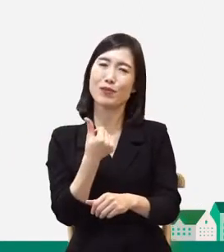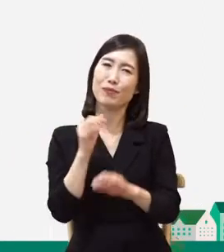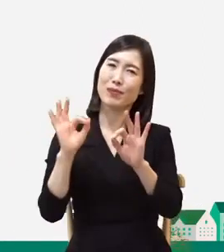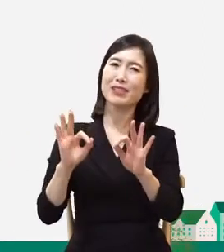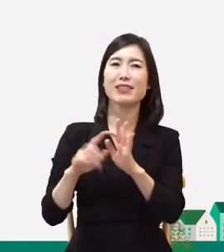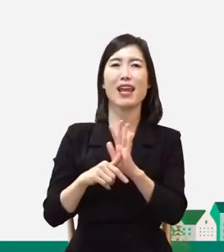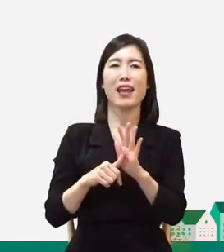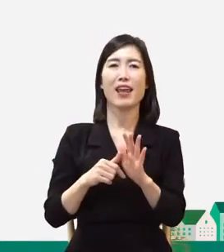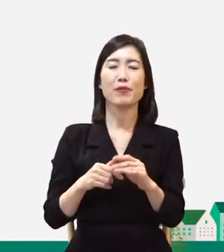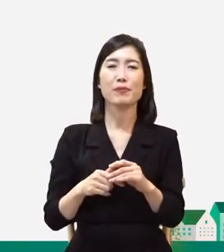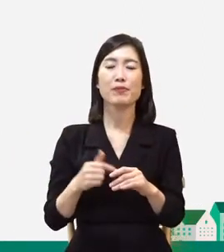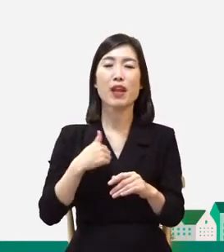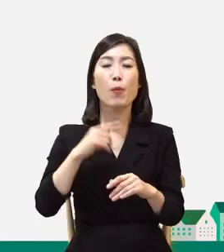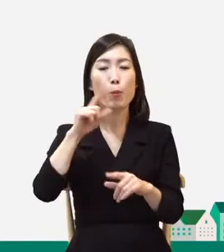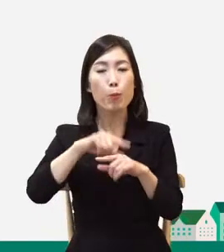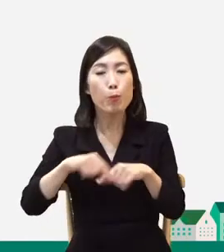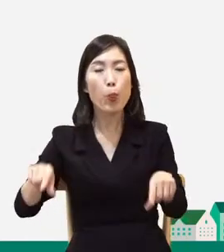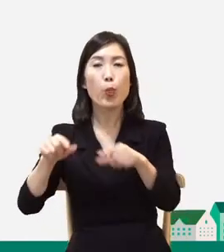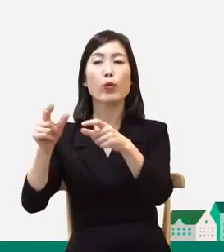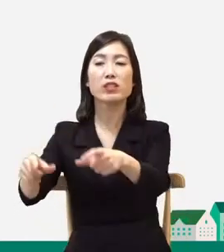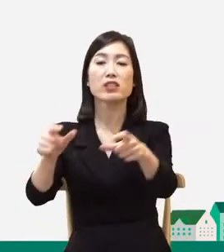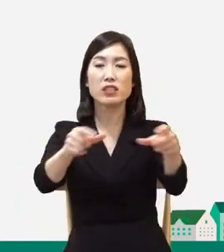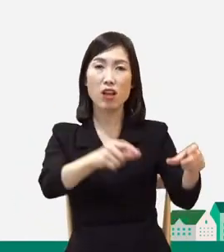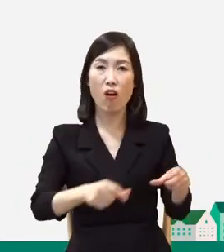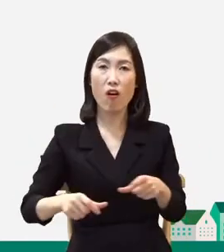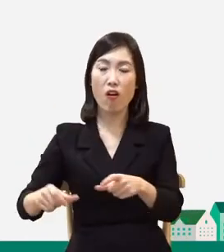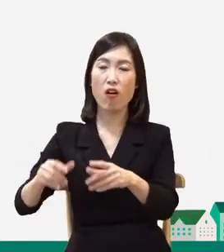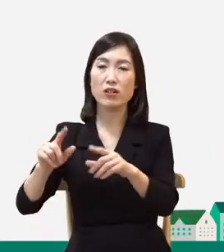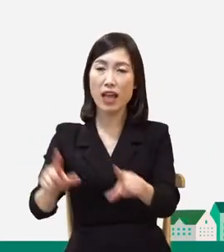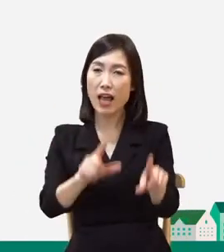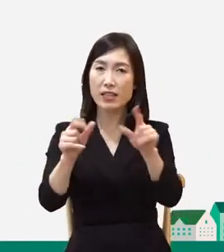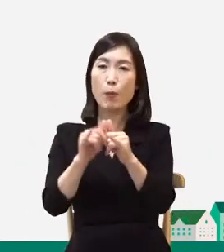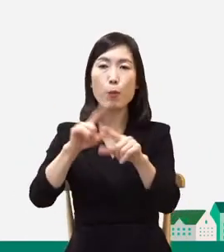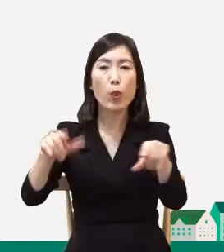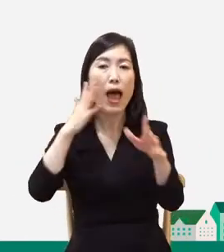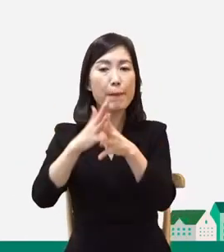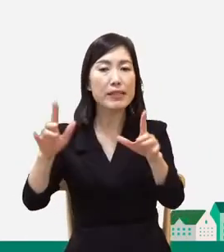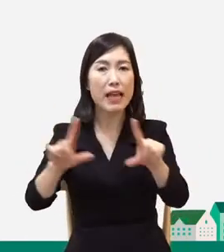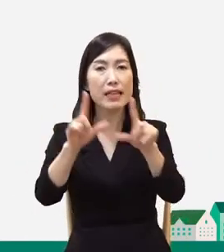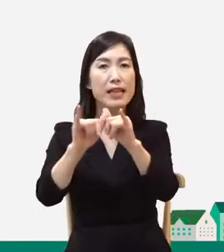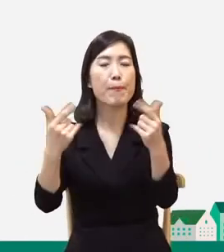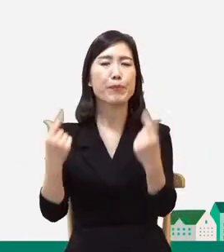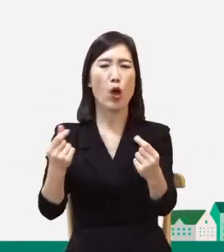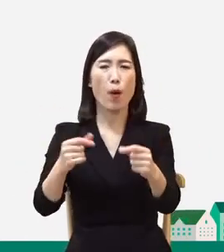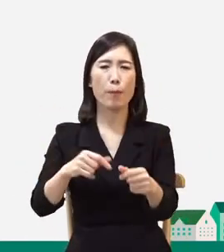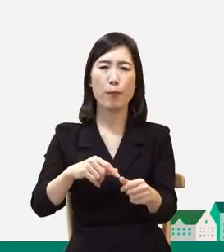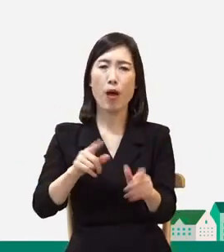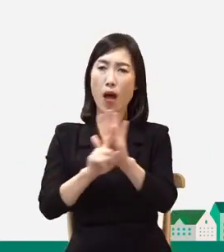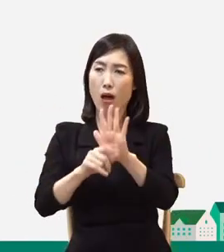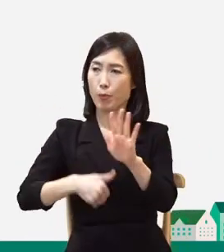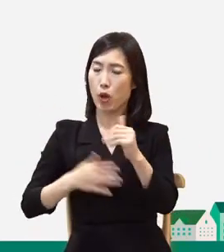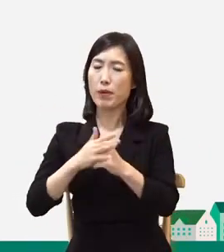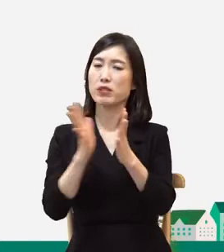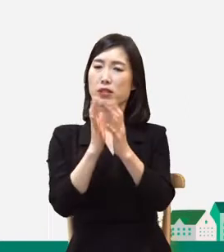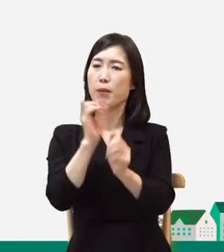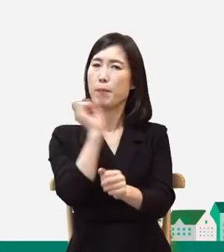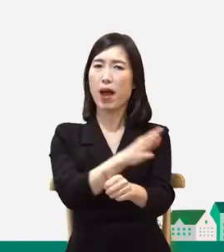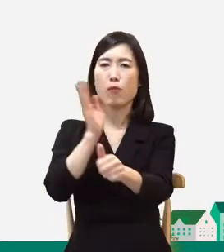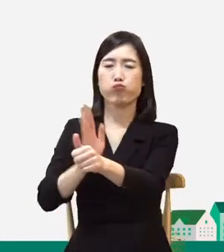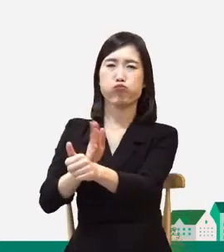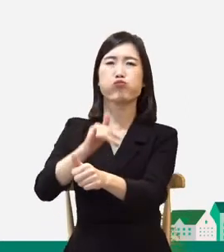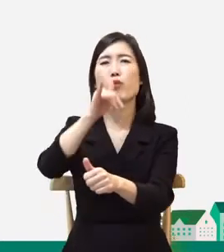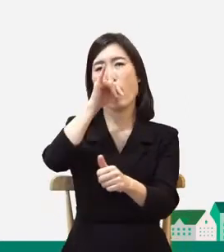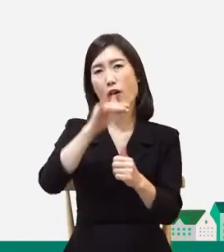저희들은 보통의 지역사회 주민들에게 하는 방식과 똑같이 해달라고 따로 요청을 해야 되는 일들이 종종 발생합니다. 그리고